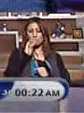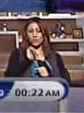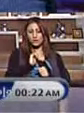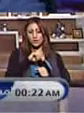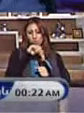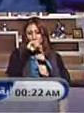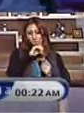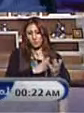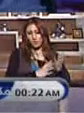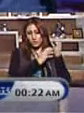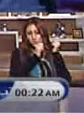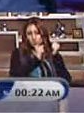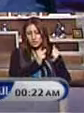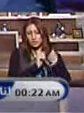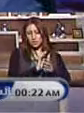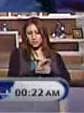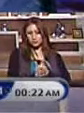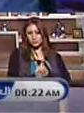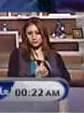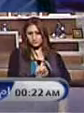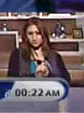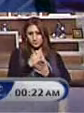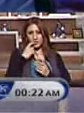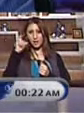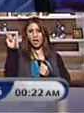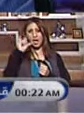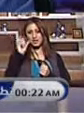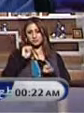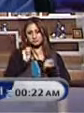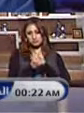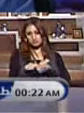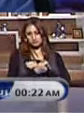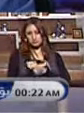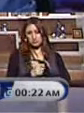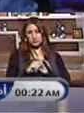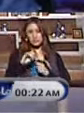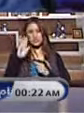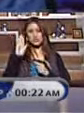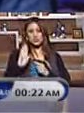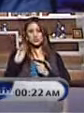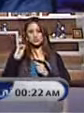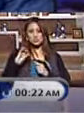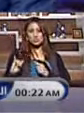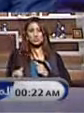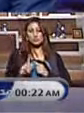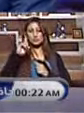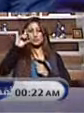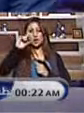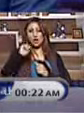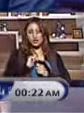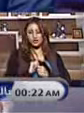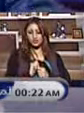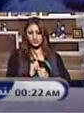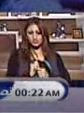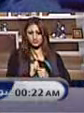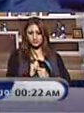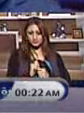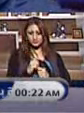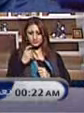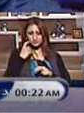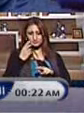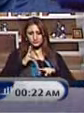عليه وسلم للرفيق الاعلى واسلم سهيل يوم يوم فتح مكه وكان خطيبا مفوها